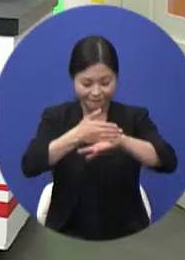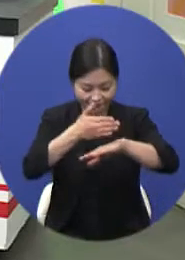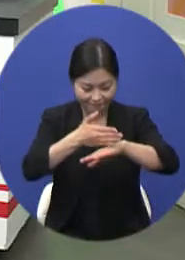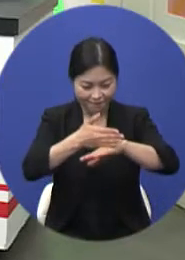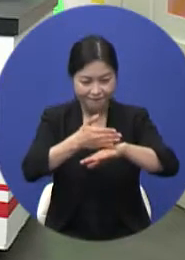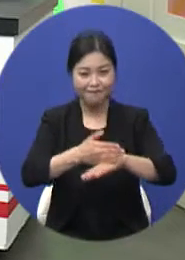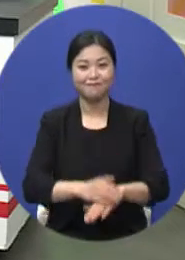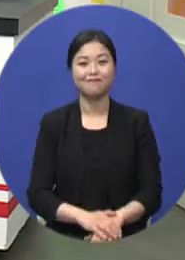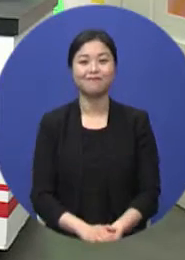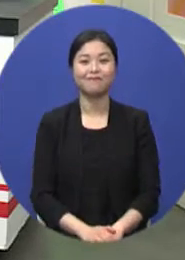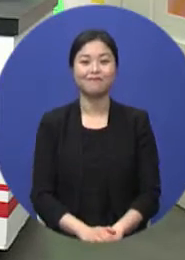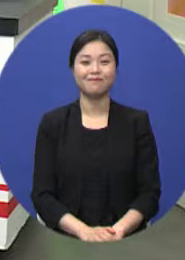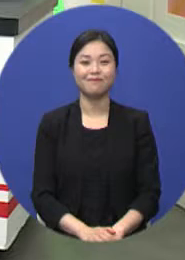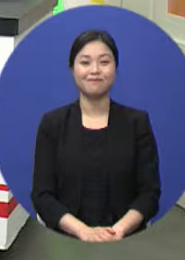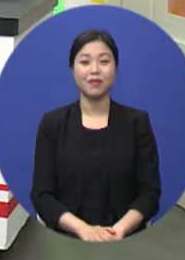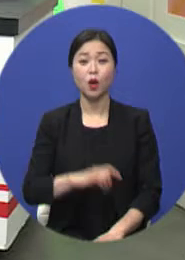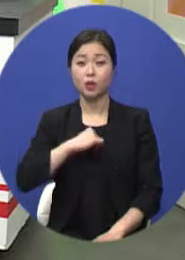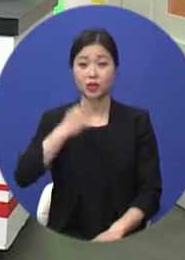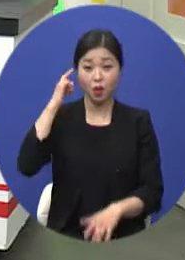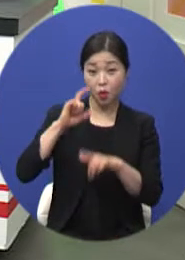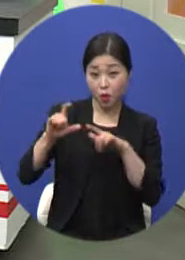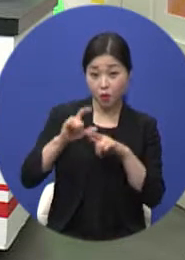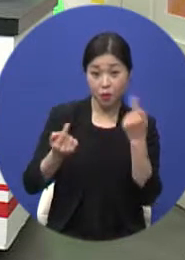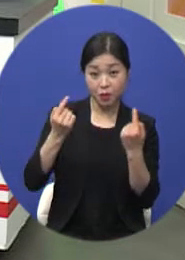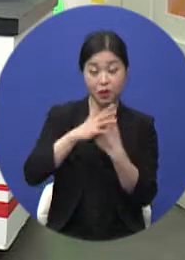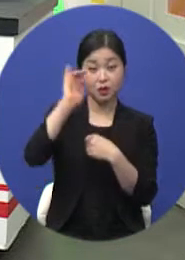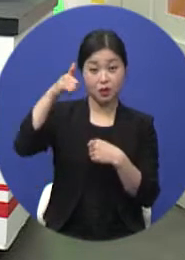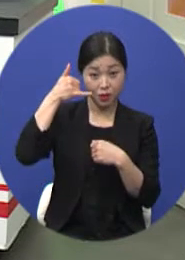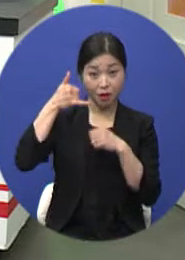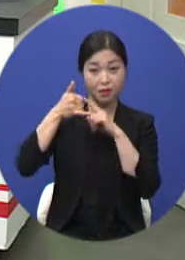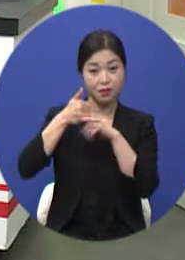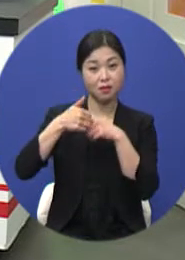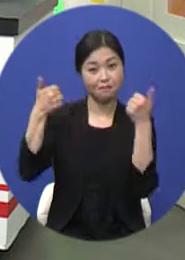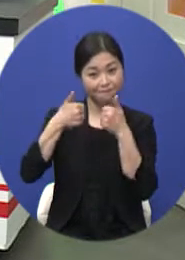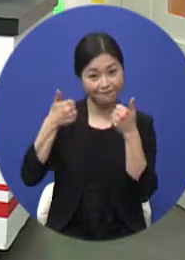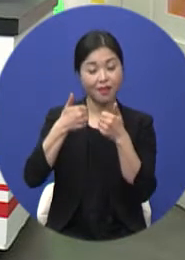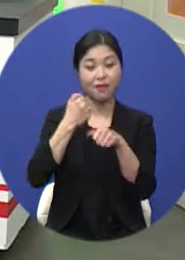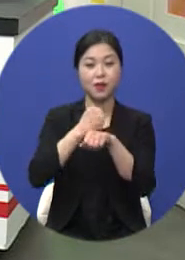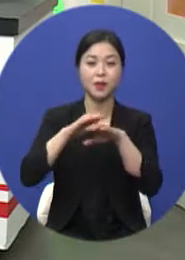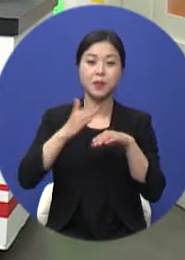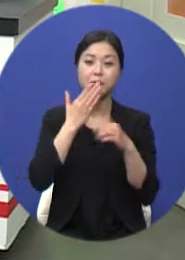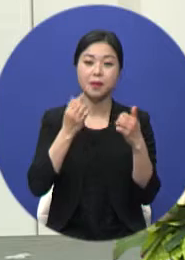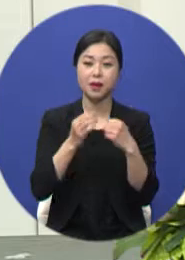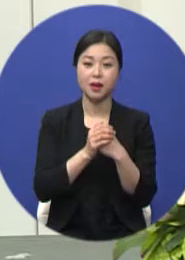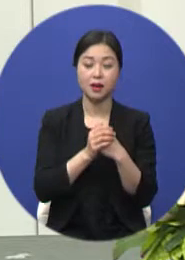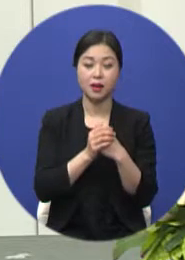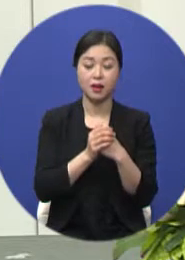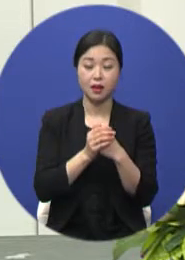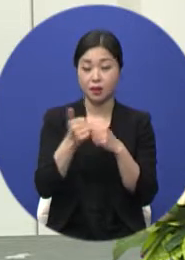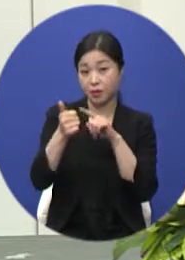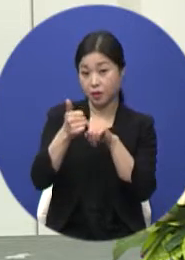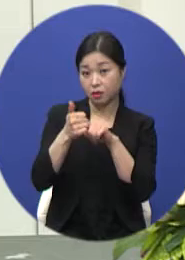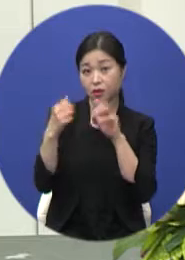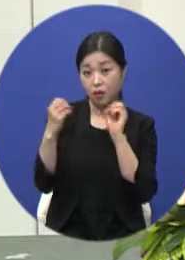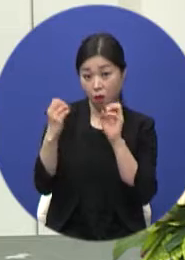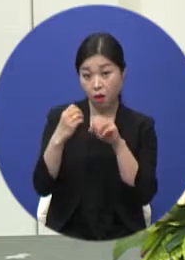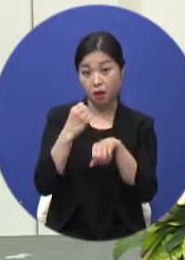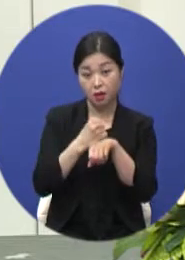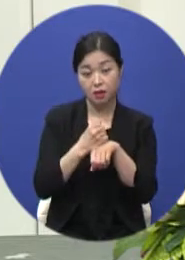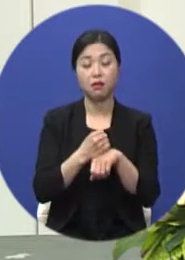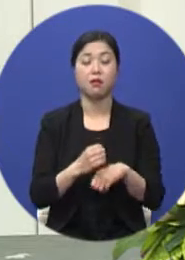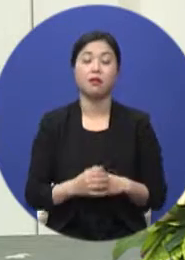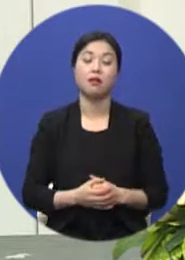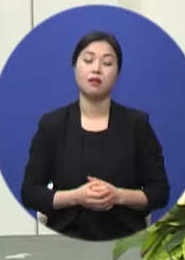감사합니다. 우리가 이제 혼자 고민하시기보다 그래도 전화를 주시니까 두 분이 그 좀 대화를 하시면서 그